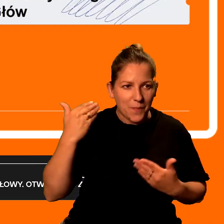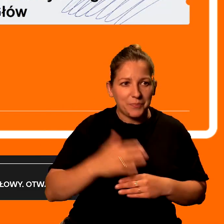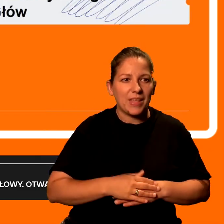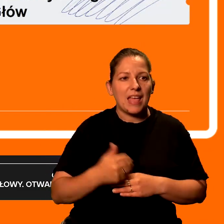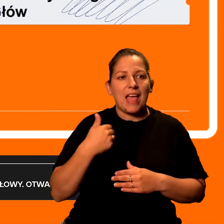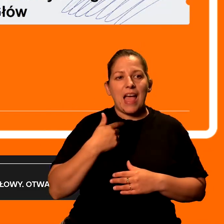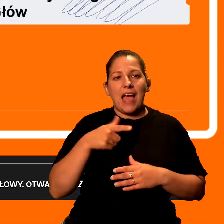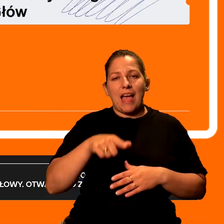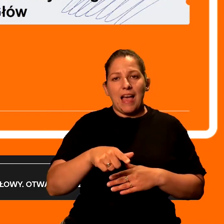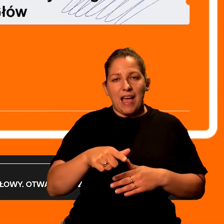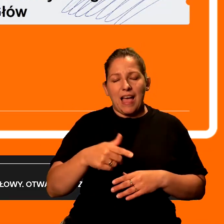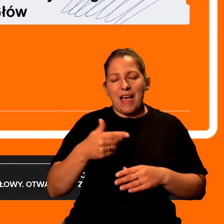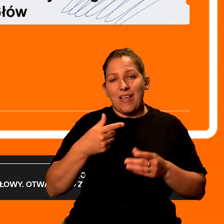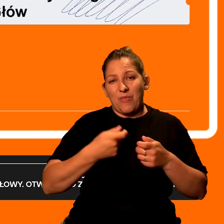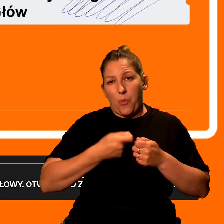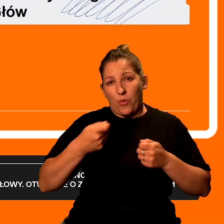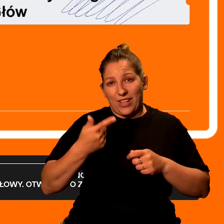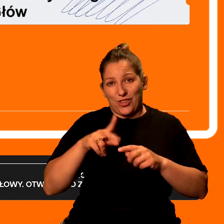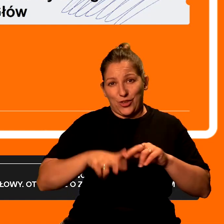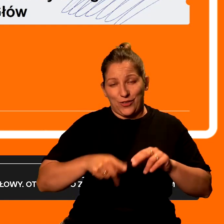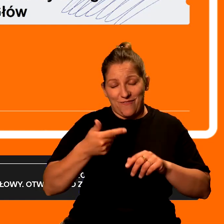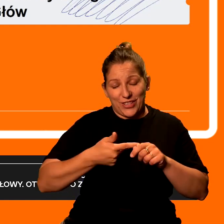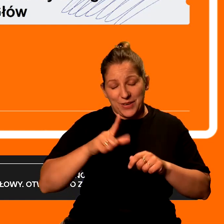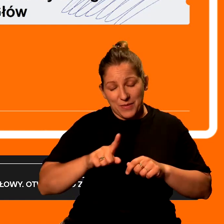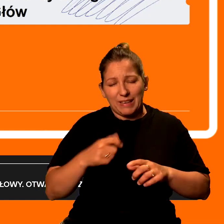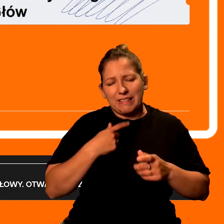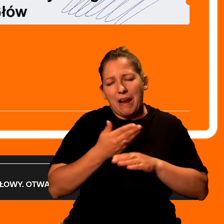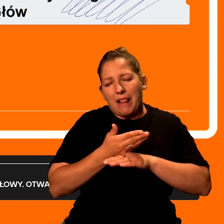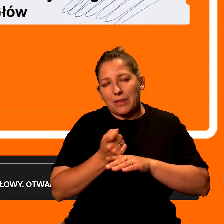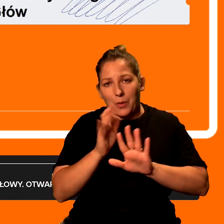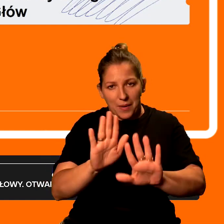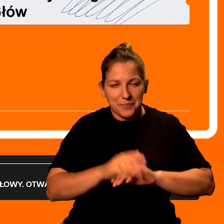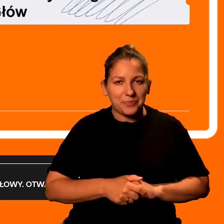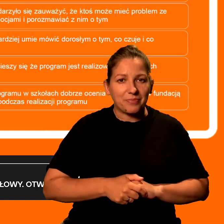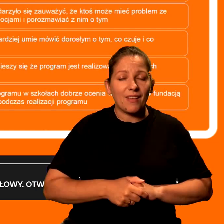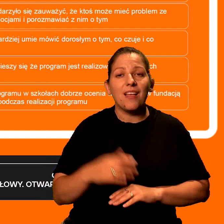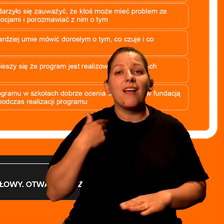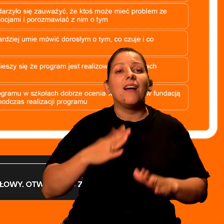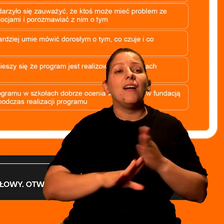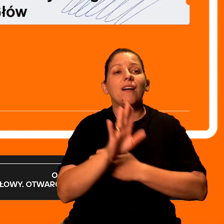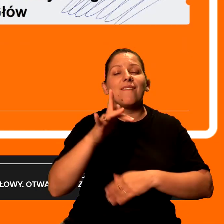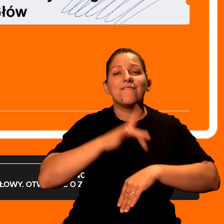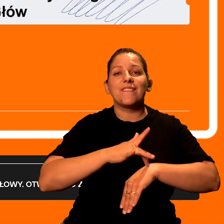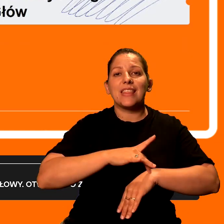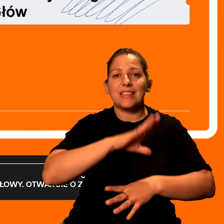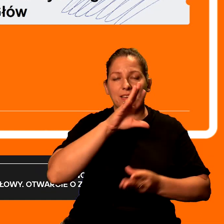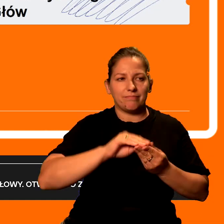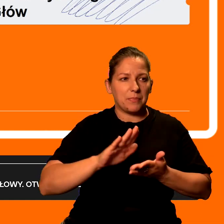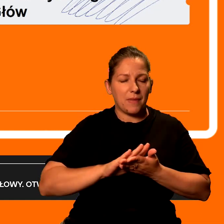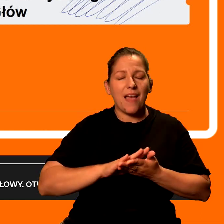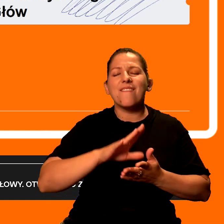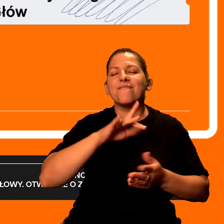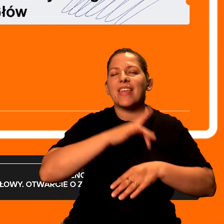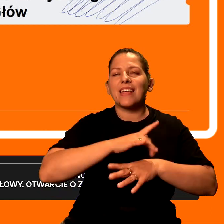mówić trochę dłużej niż 20 minut, ale postaram się niewiele dłużej. Chciałem tylko powiedzieć, że przedstawię wyniki wyniki